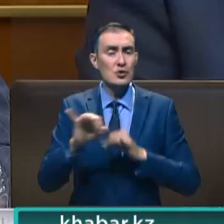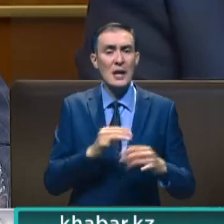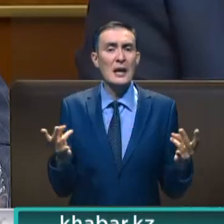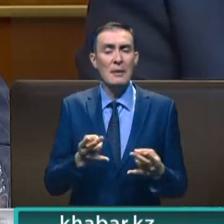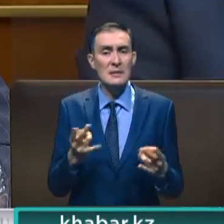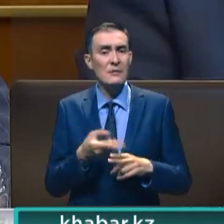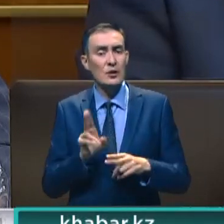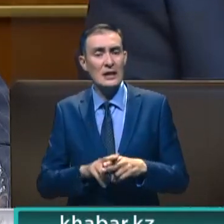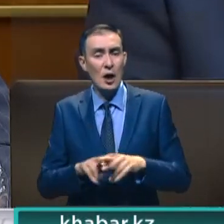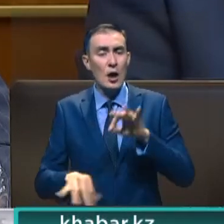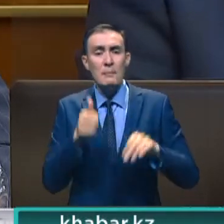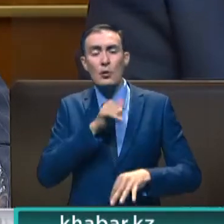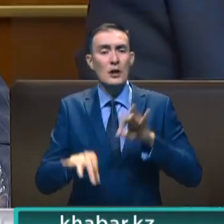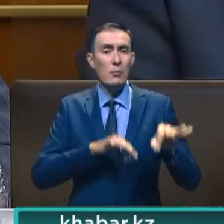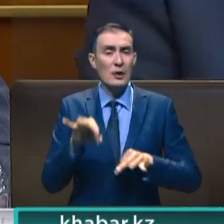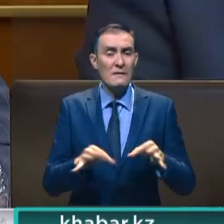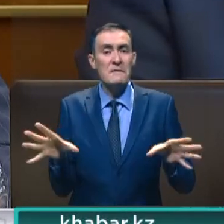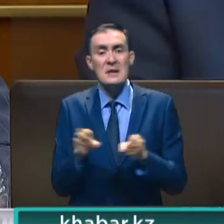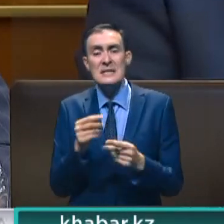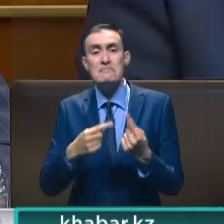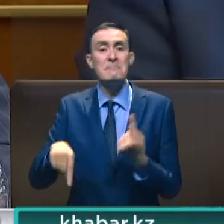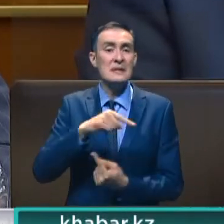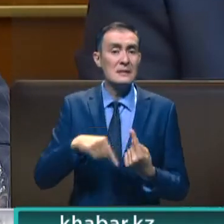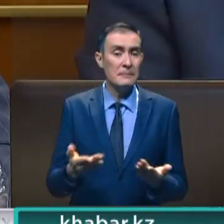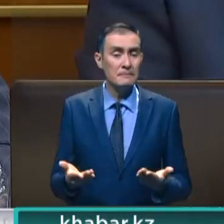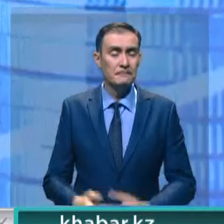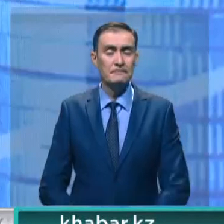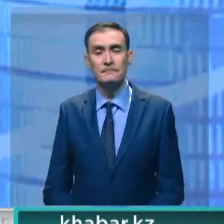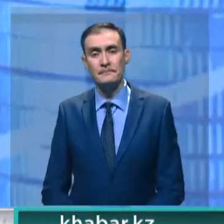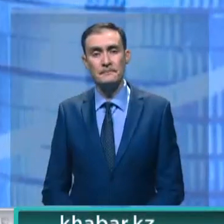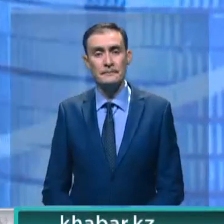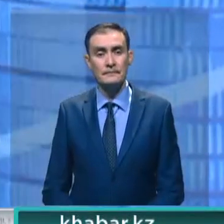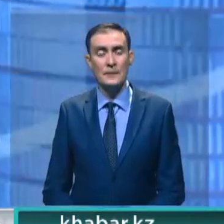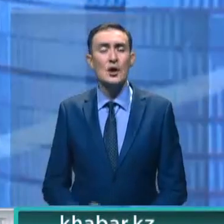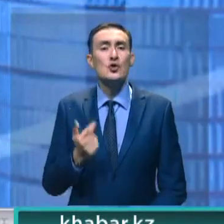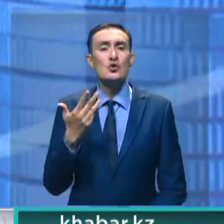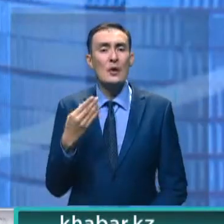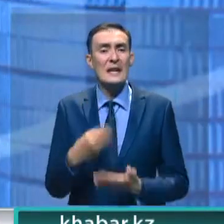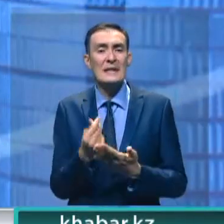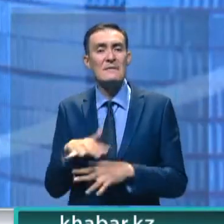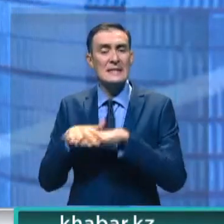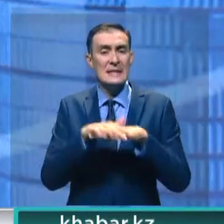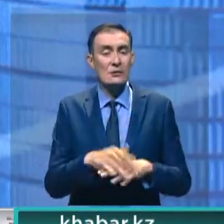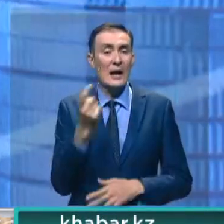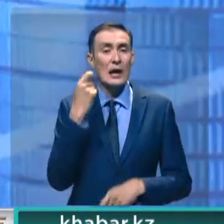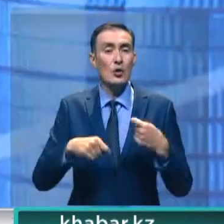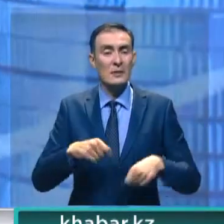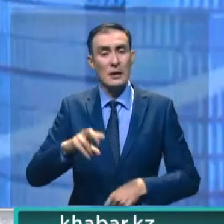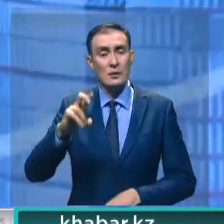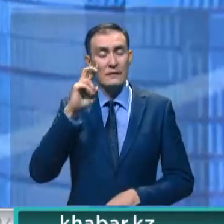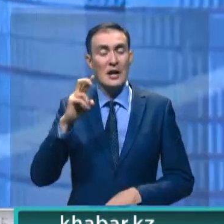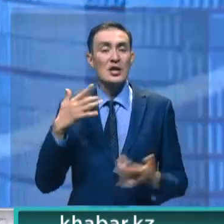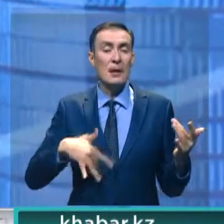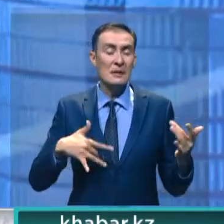необходимости данных пилотных проектов с бизнесом? Сколько инвестиций привлекли в экономику страны